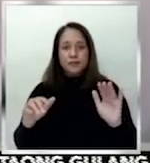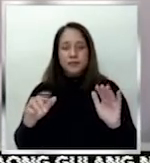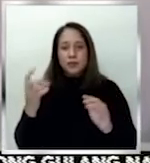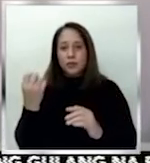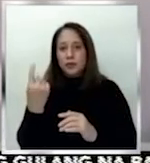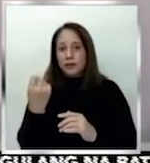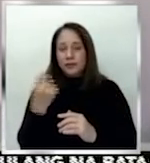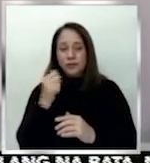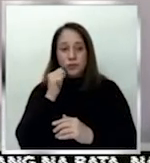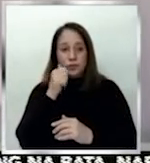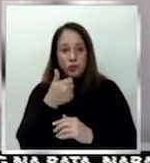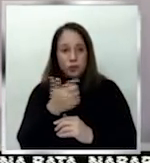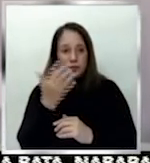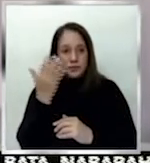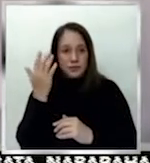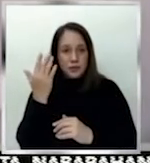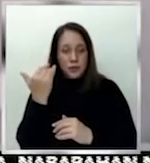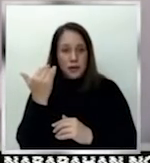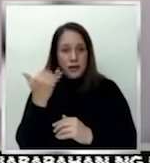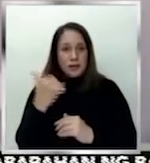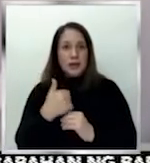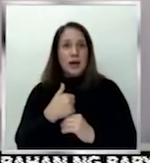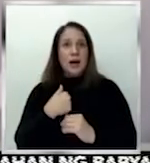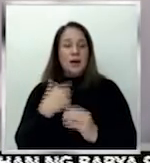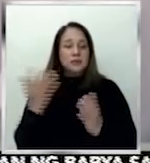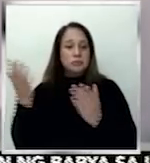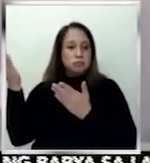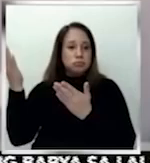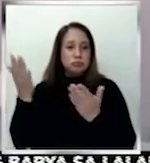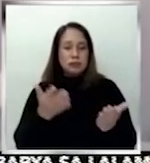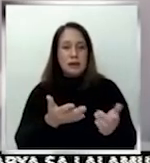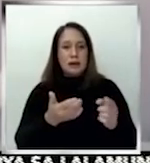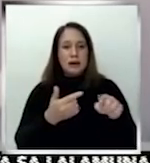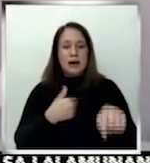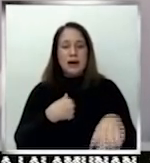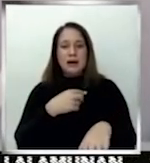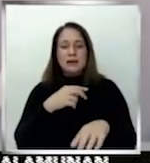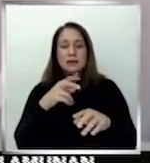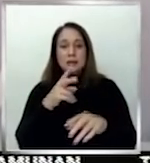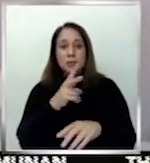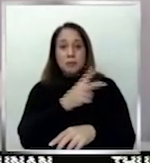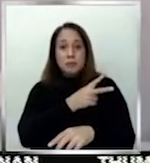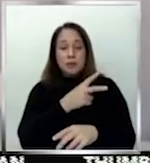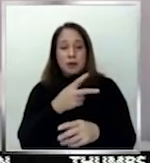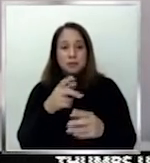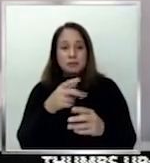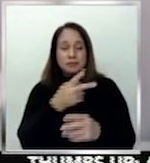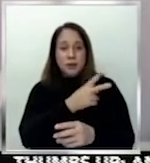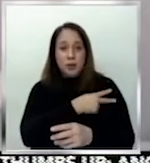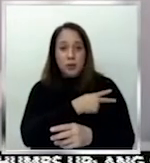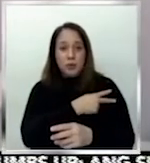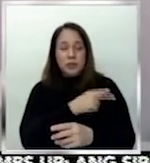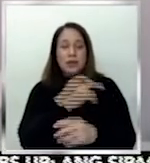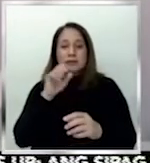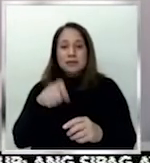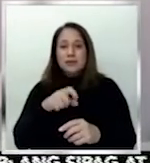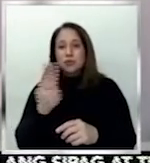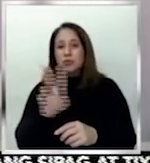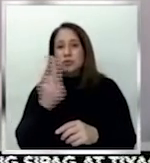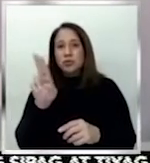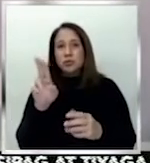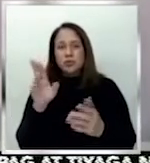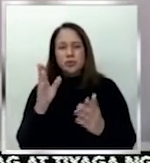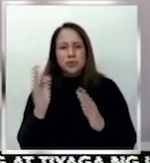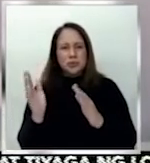bukas. Naantala kasi yung pagdating ng mga bakunang gagamitin sana para sa mga bata. Kailan na ito kaya